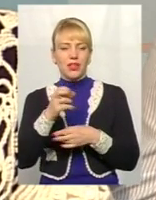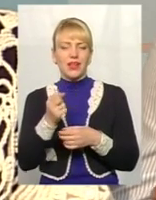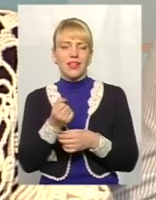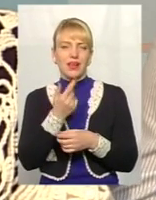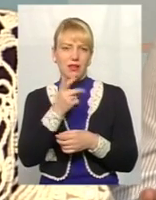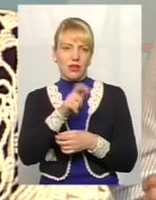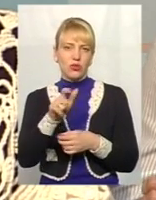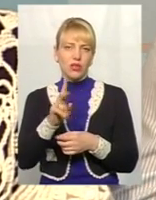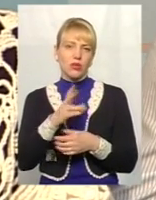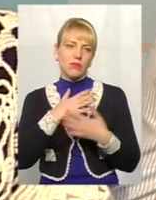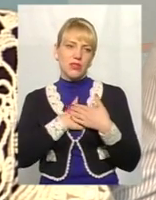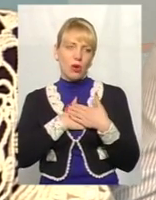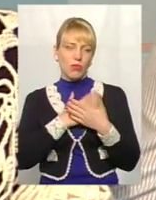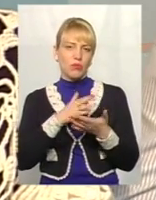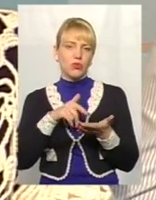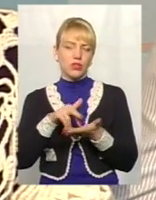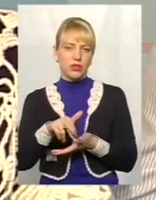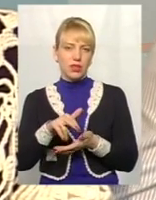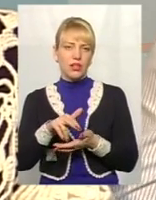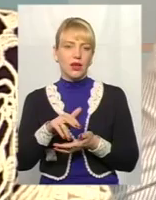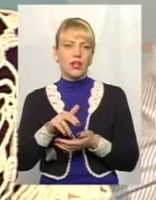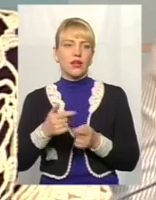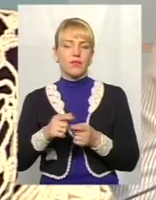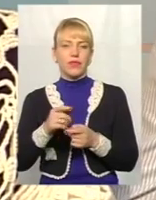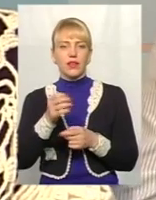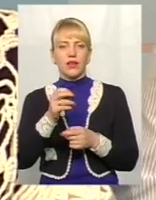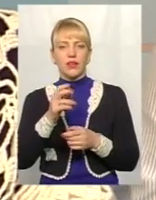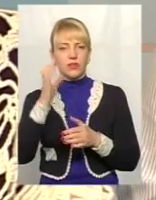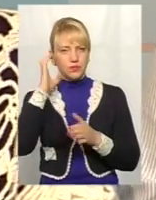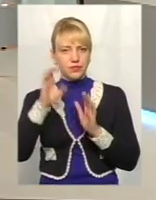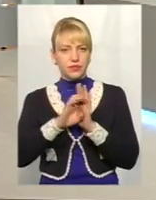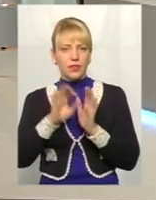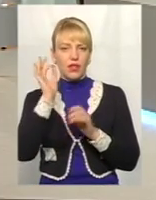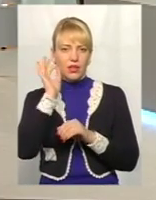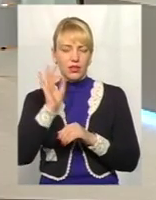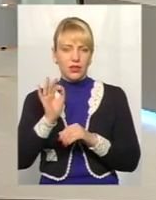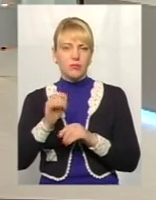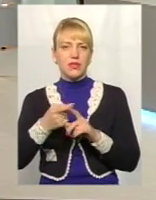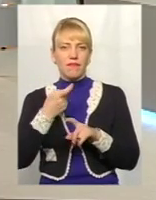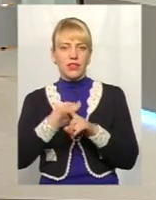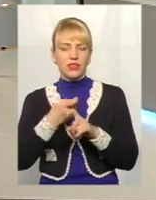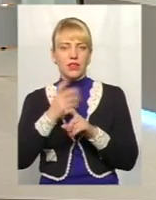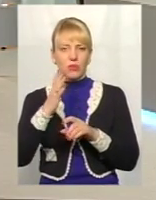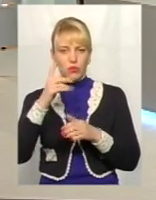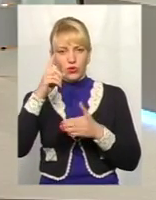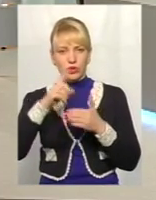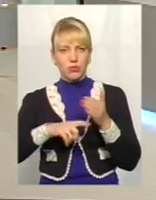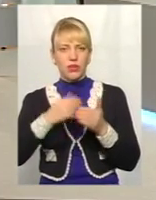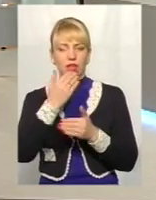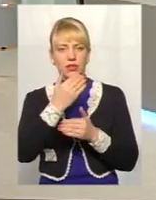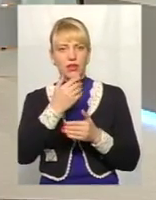які залюбки будуть йти на поводу у фашистів і сповідувати їхні ідеї, забуваючи при тому всьому,